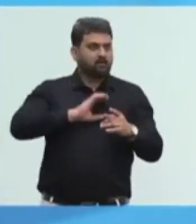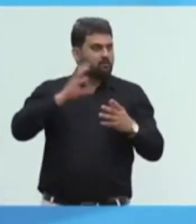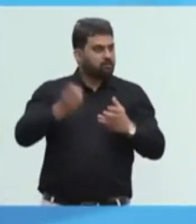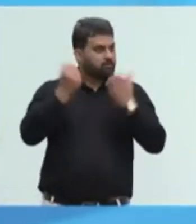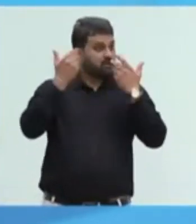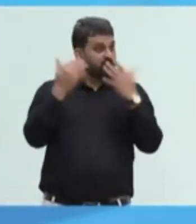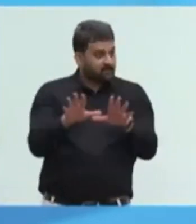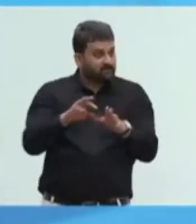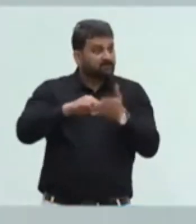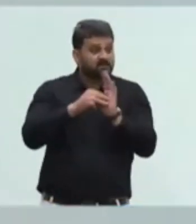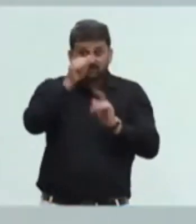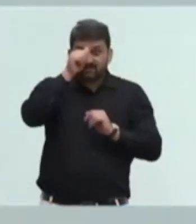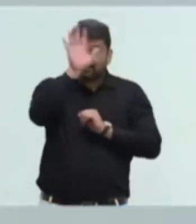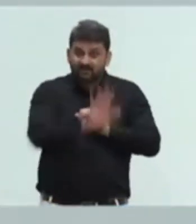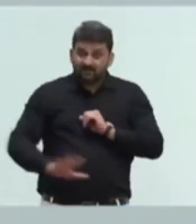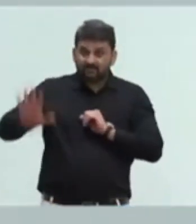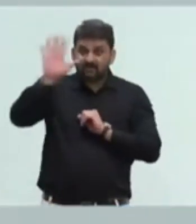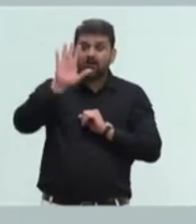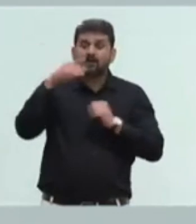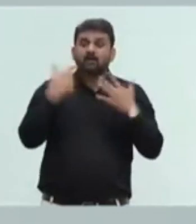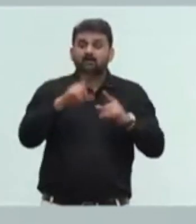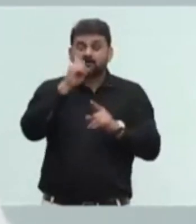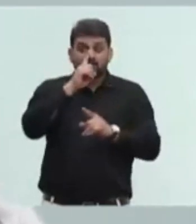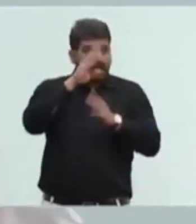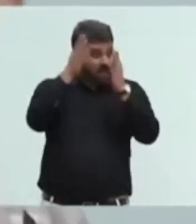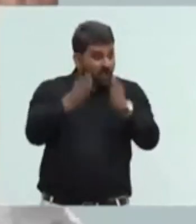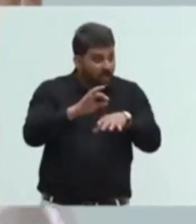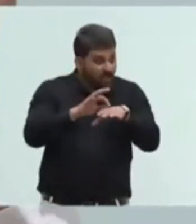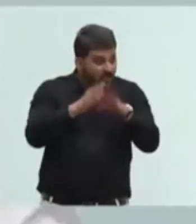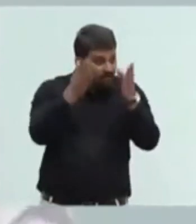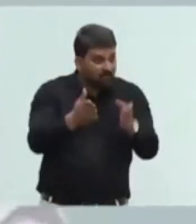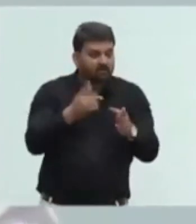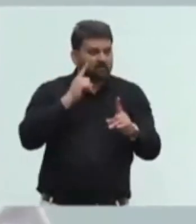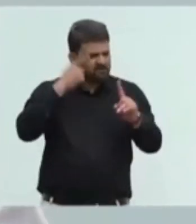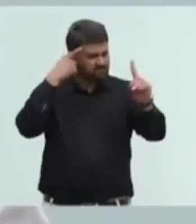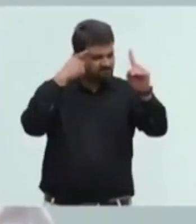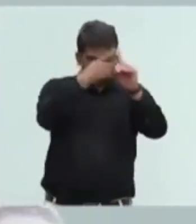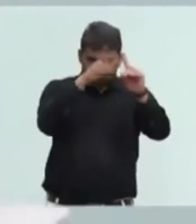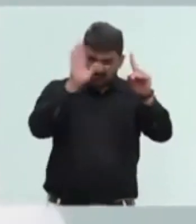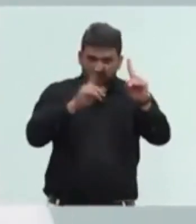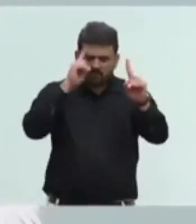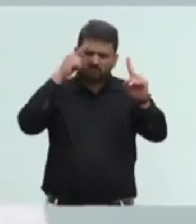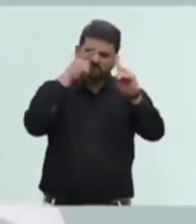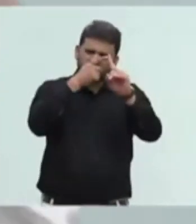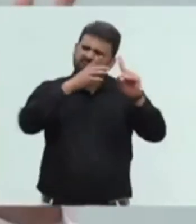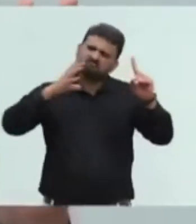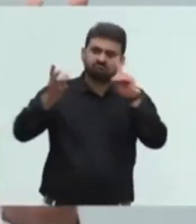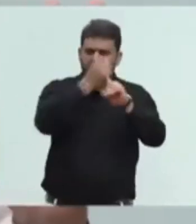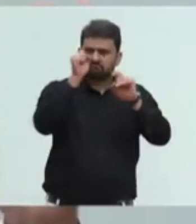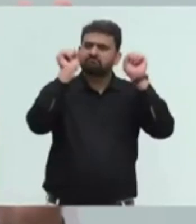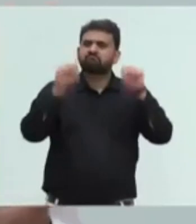कि भारत की बेटी अगर कुछ टांगें है तो कोई भी